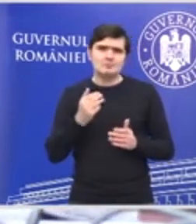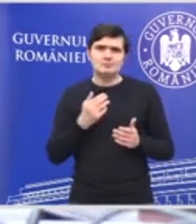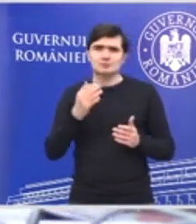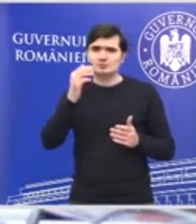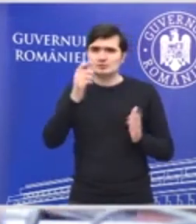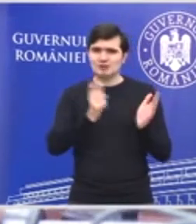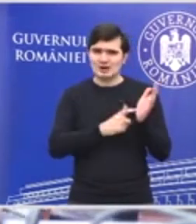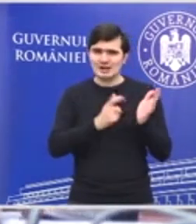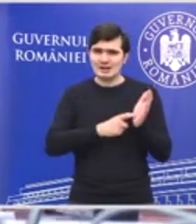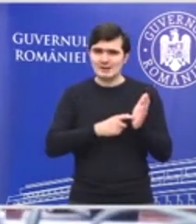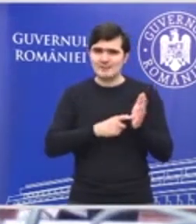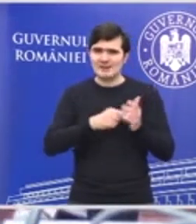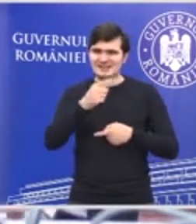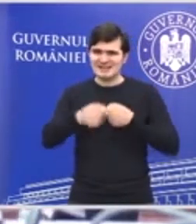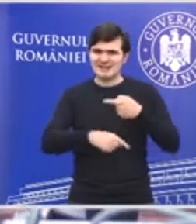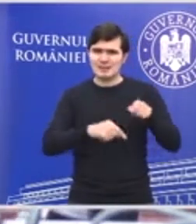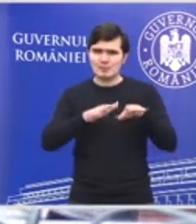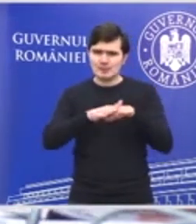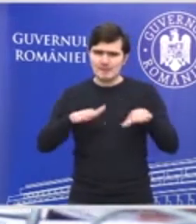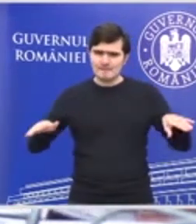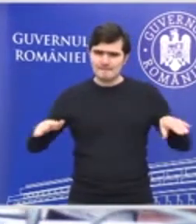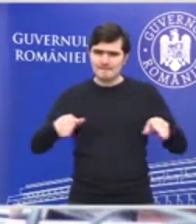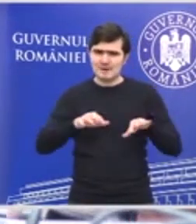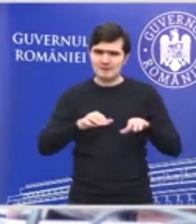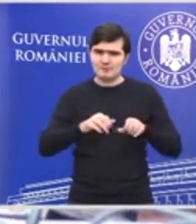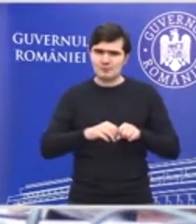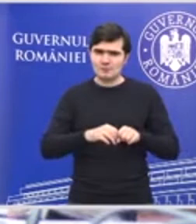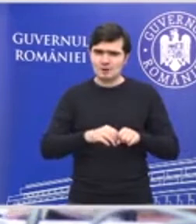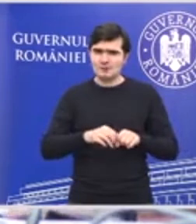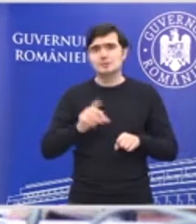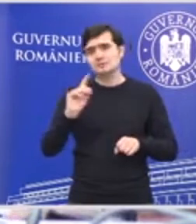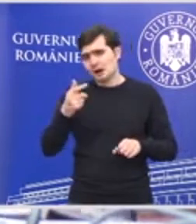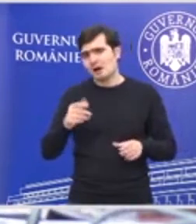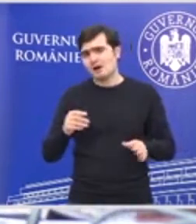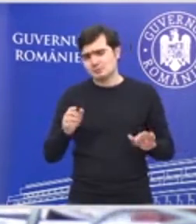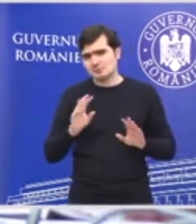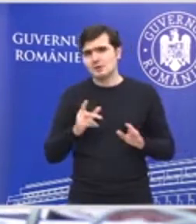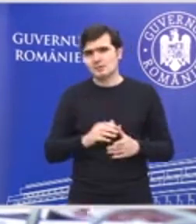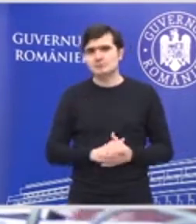de platformă, presupun. Absolut, da.